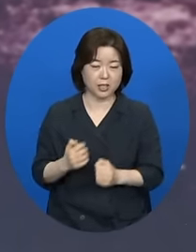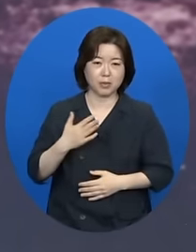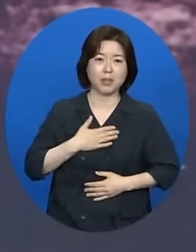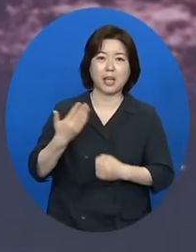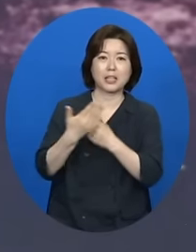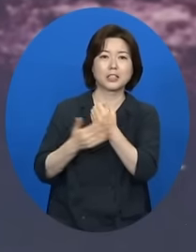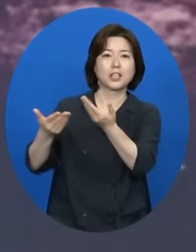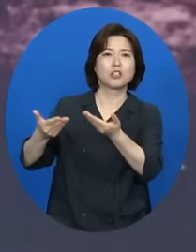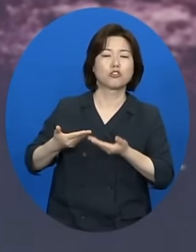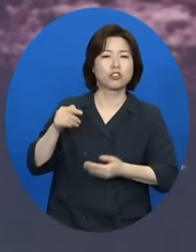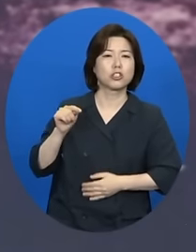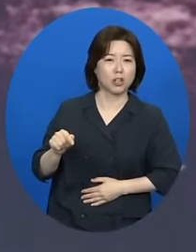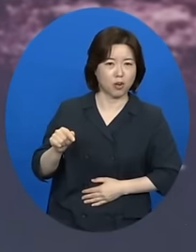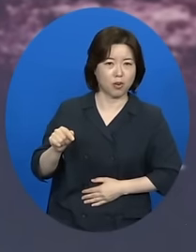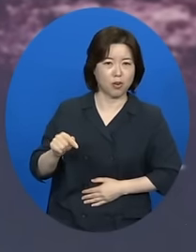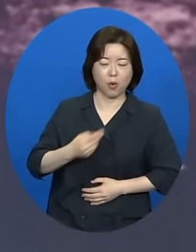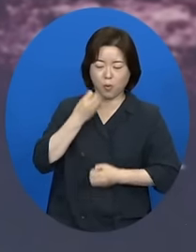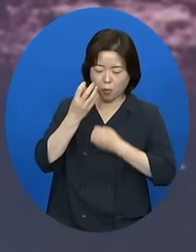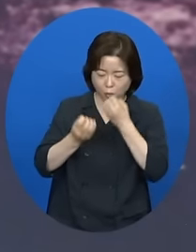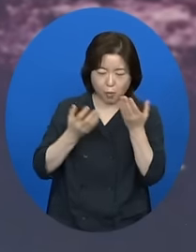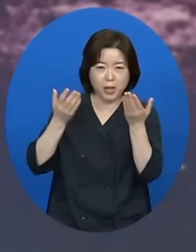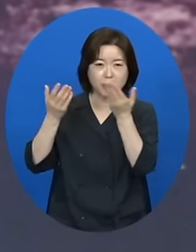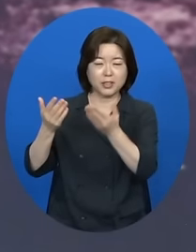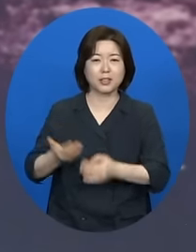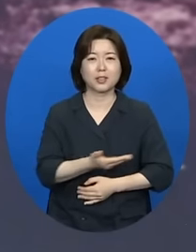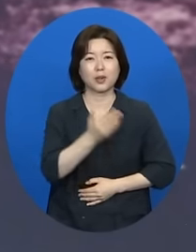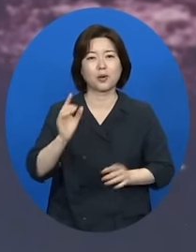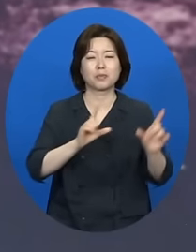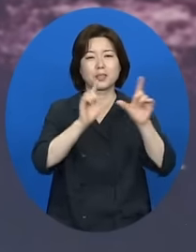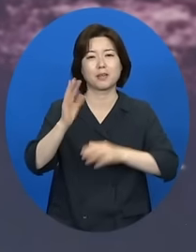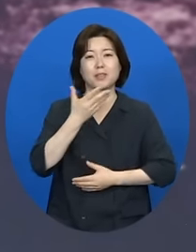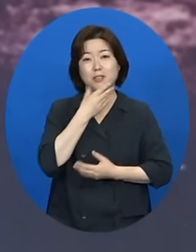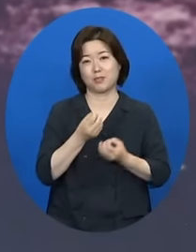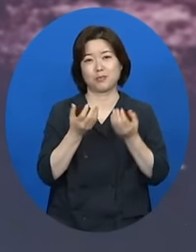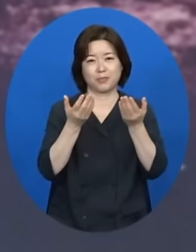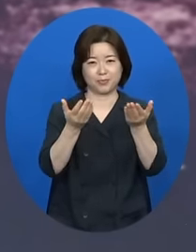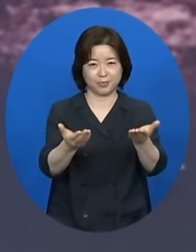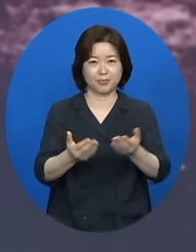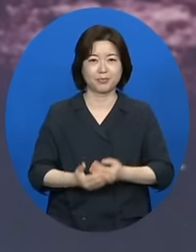베풀어 주셨다라고 고백하는 여러분들의 삶이 되시기를 축복합니다.